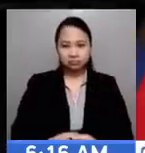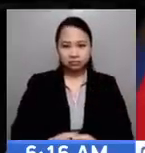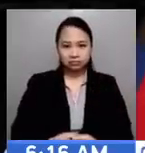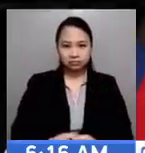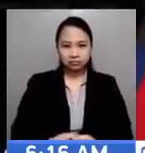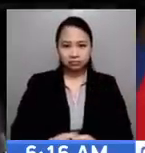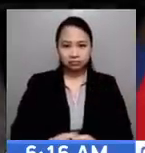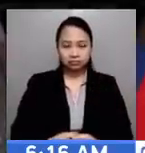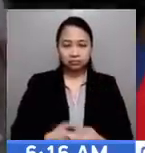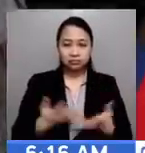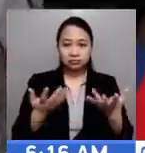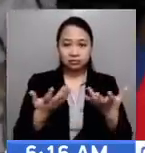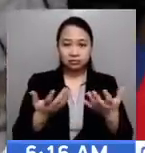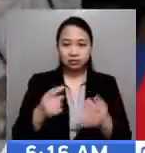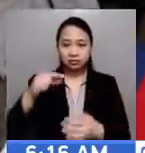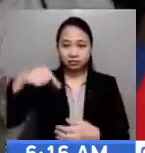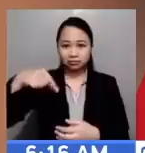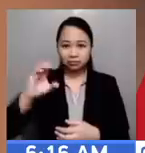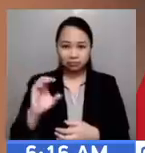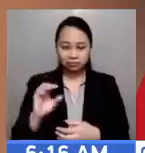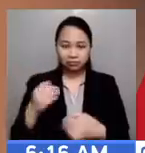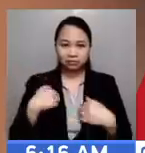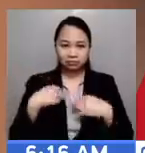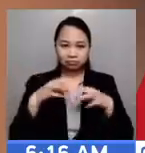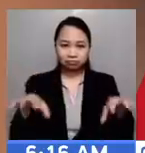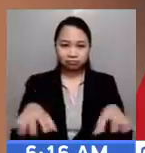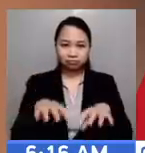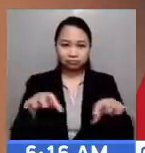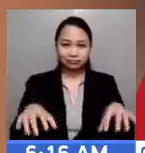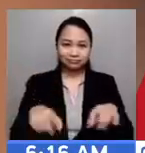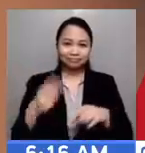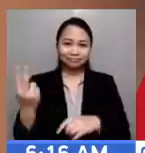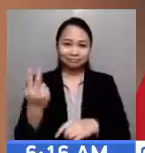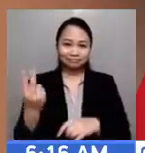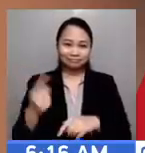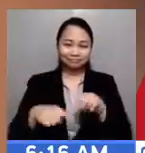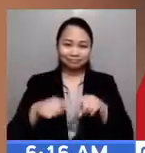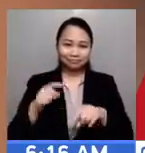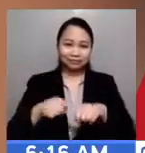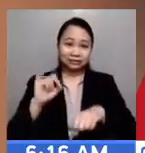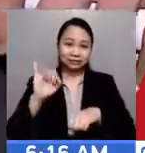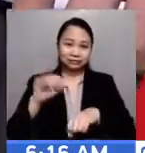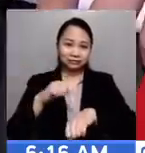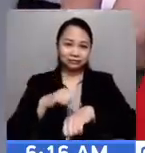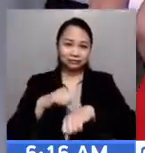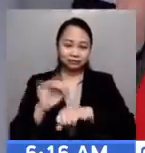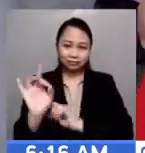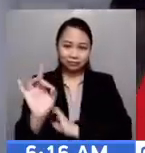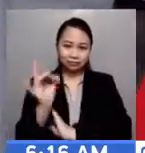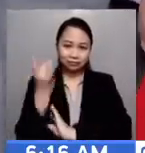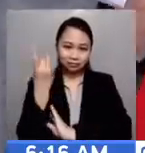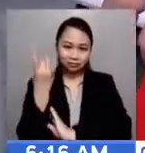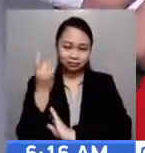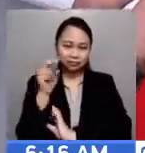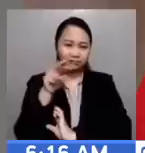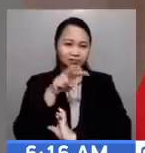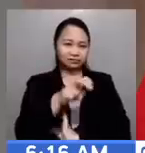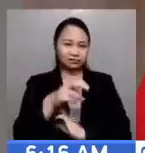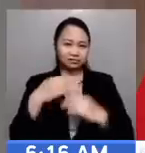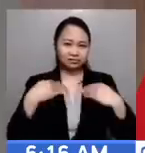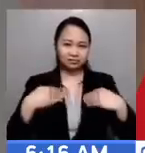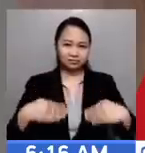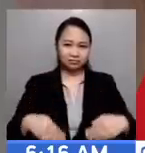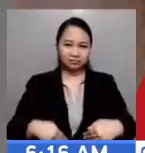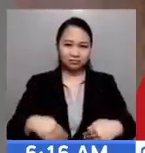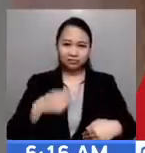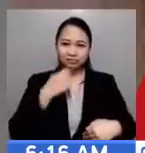City nagtatrabaho ang magkaibigan. Bandang alas 8 na ng umaga nang makita ang katawan ni Jennifer. Sabi naman ng ina ng biktima, wala silang